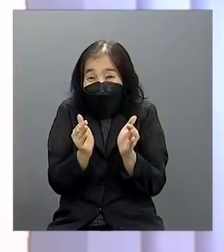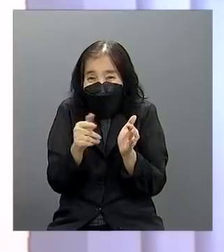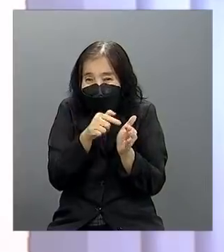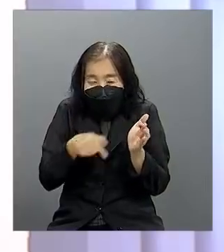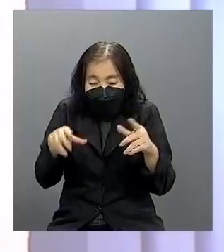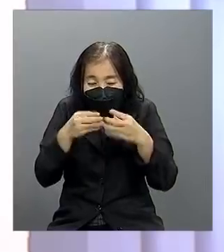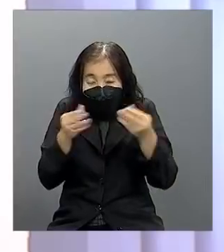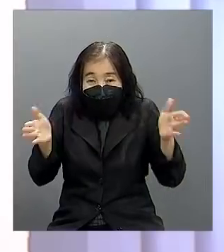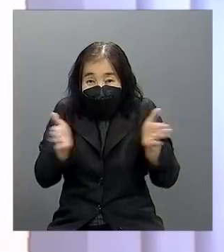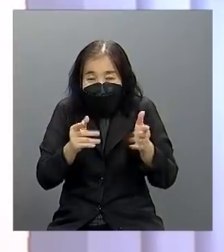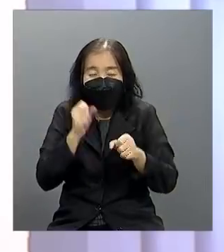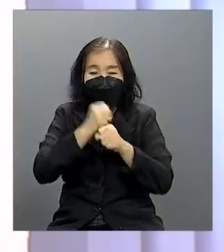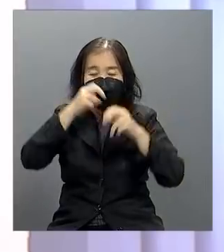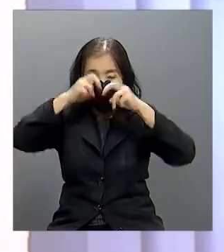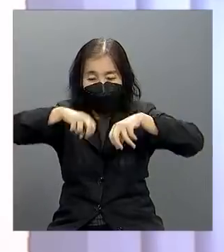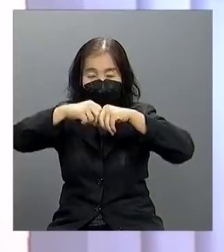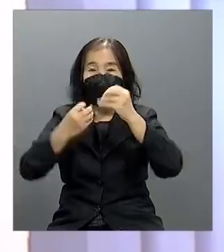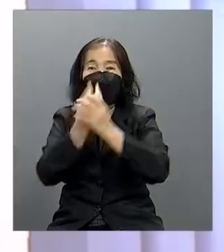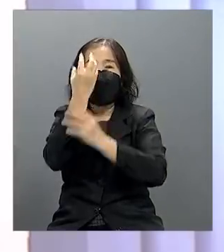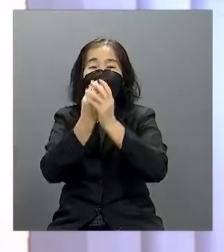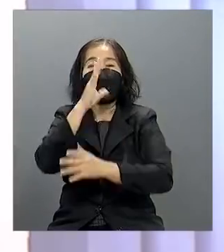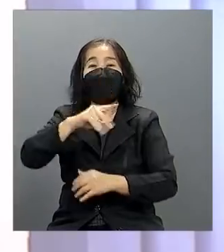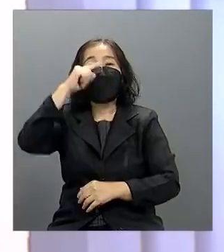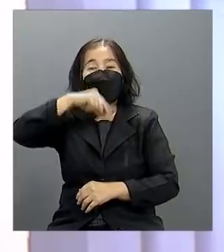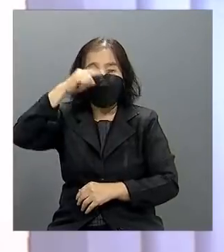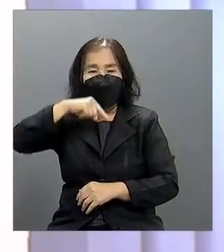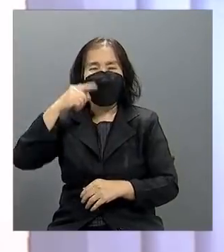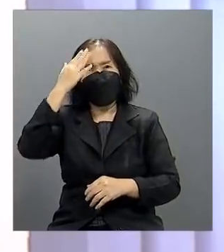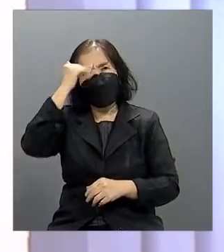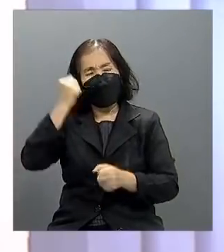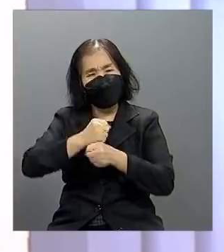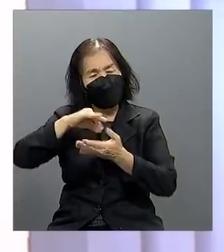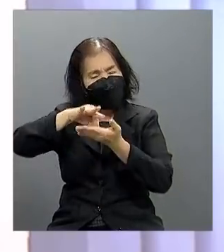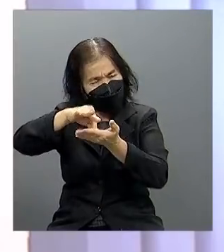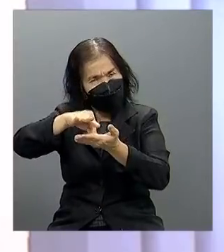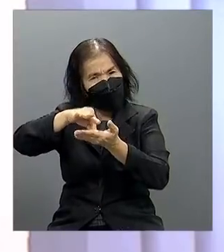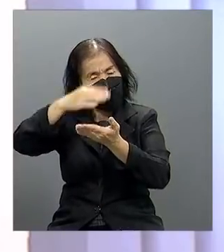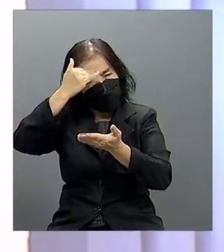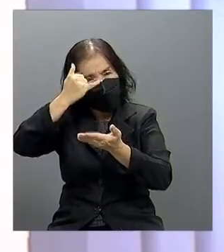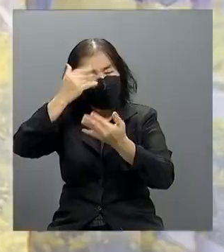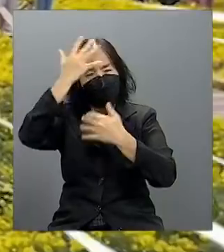ค่ะแล้วกลายเป็นจุดเช็คอินแห่งใหม่ทำไมถึงเป็นจุดเช็คอินแห่งใหม่สวยขนาดไหนไปดูกันเลยค่ะ